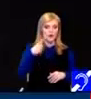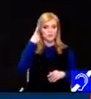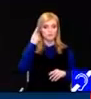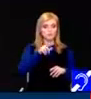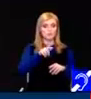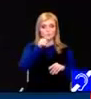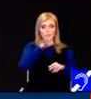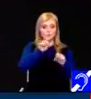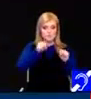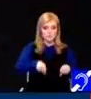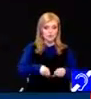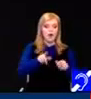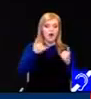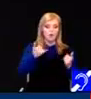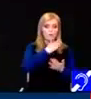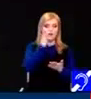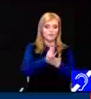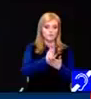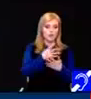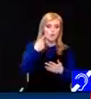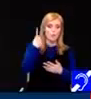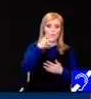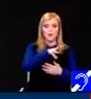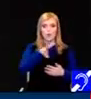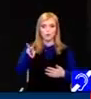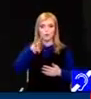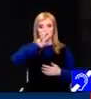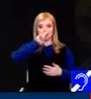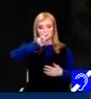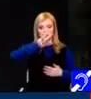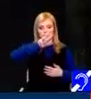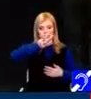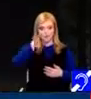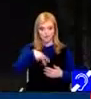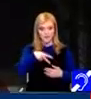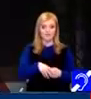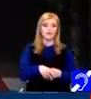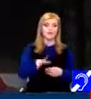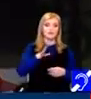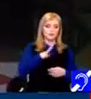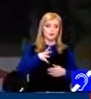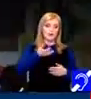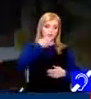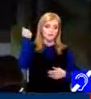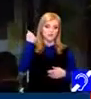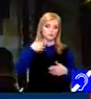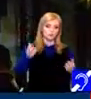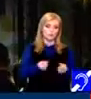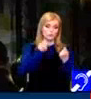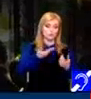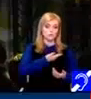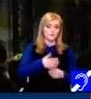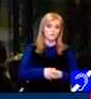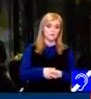posibil să ajungem la acest lucru, iar acum avem $1.300.000 de bani atrași de ei cu suportul nostru. Și